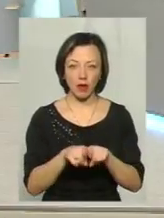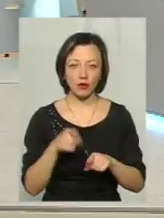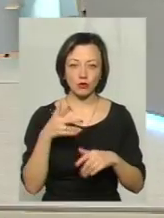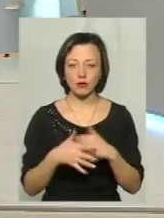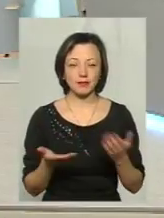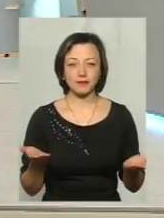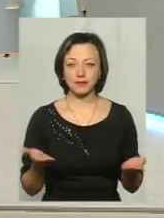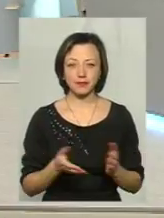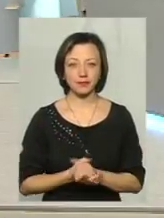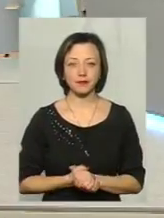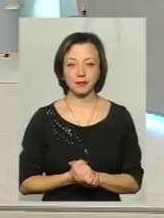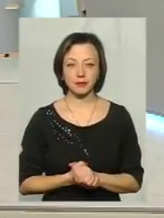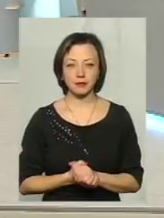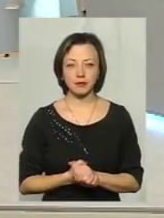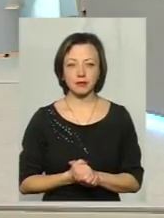розумієте?